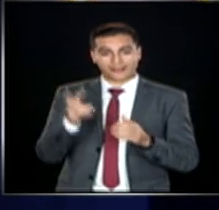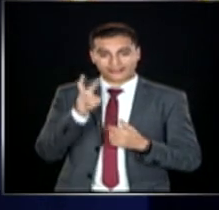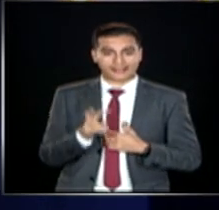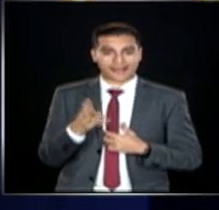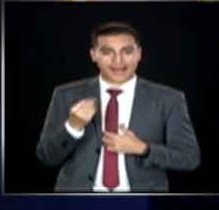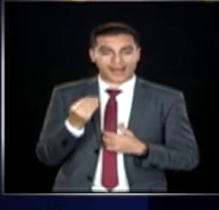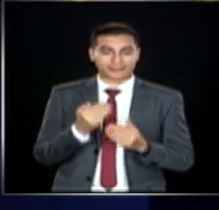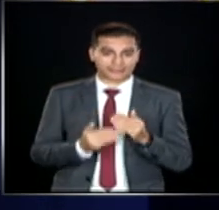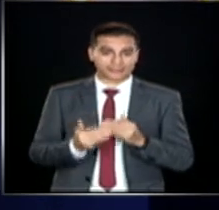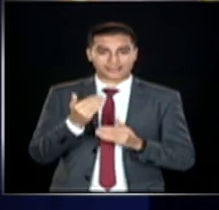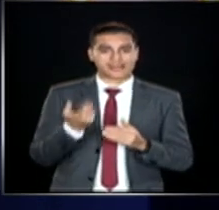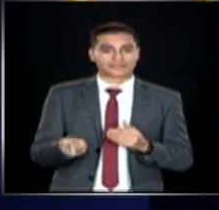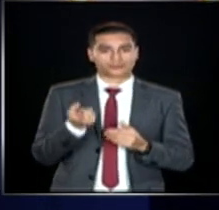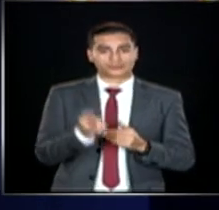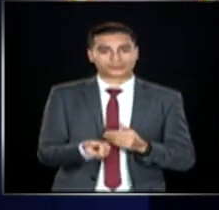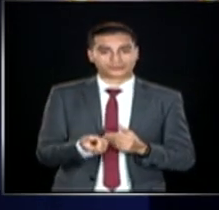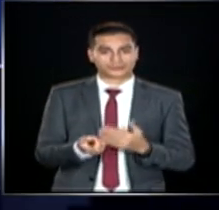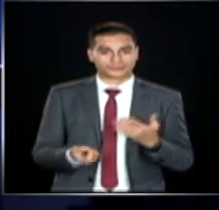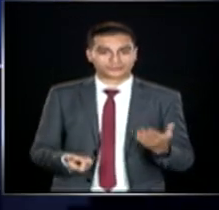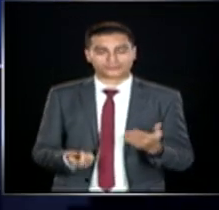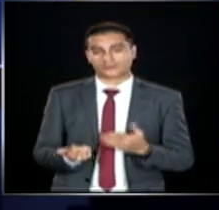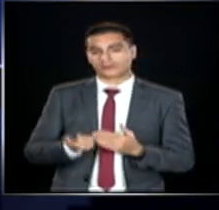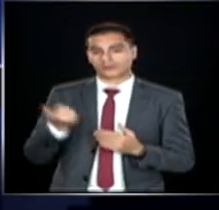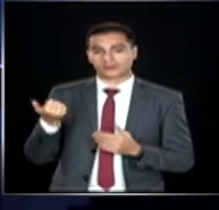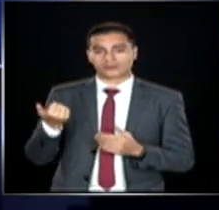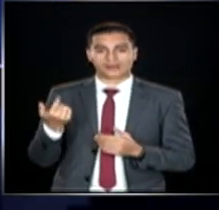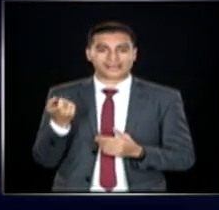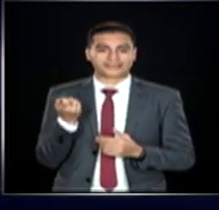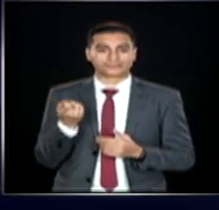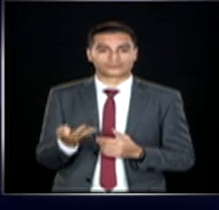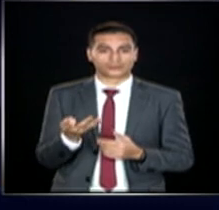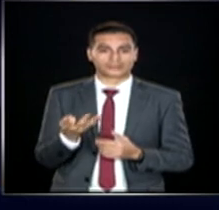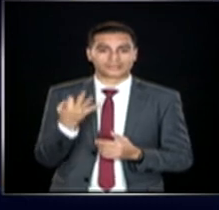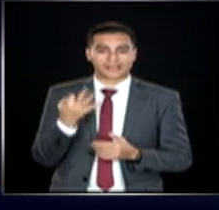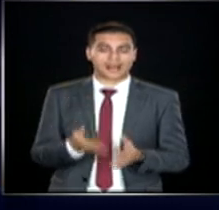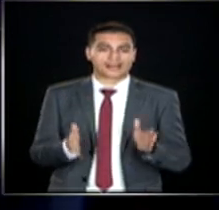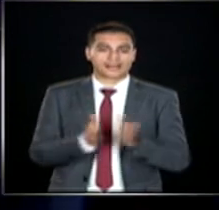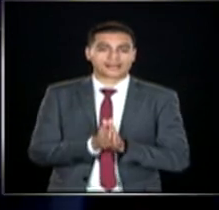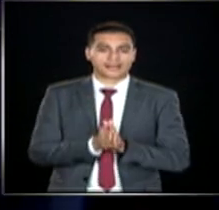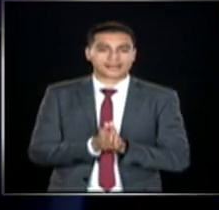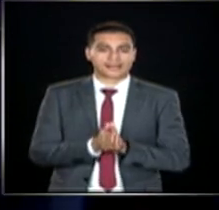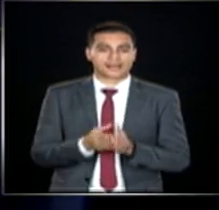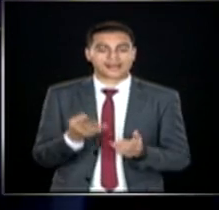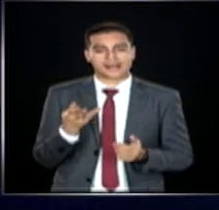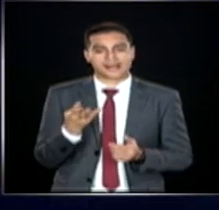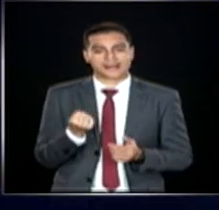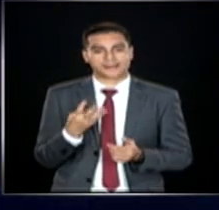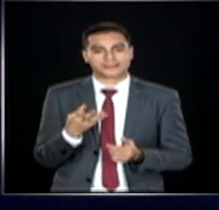40. وثلاث إجابات صح بقيته 55. 55. محمود جمال كنتوا كام؟ 35.